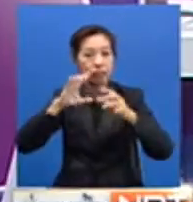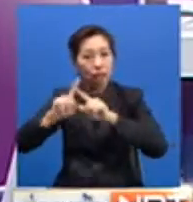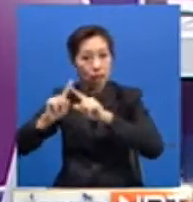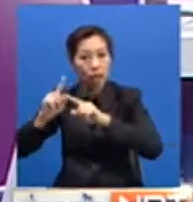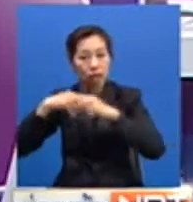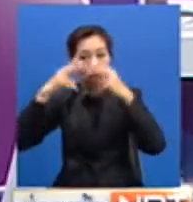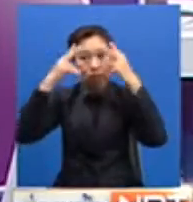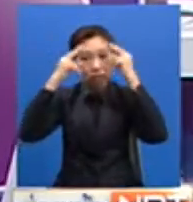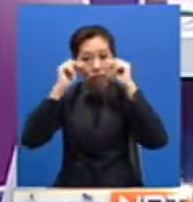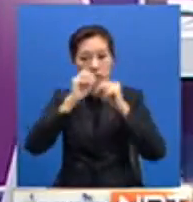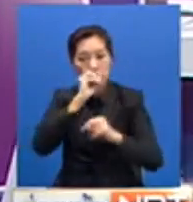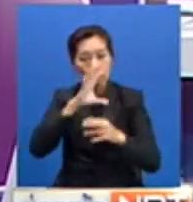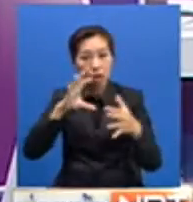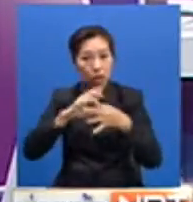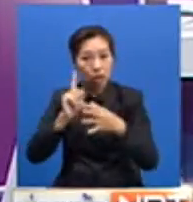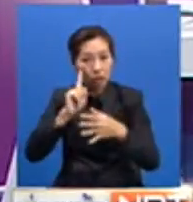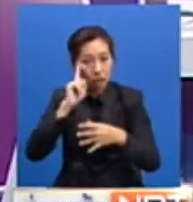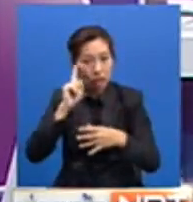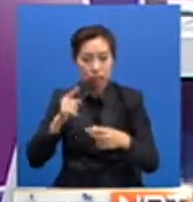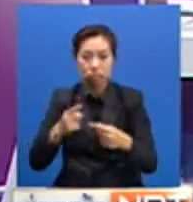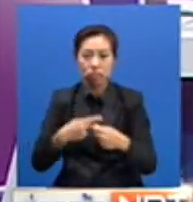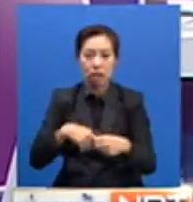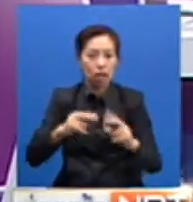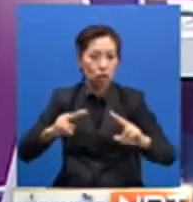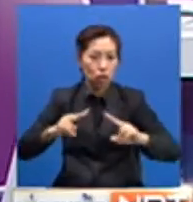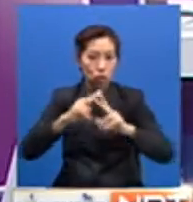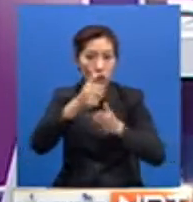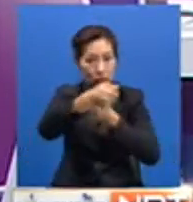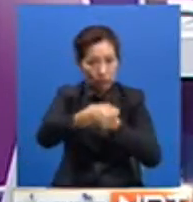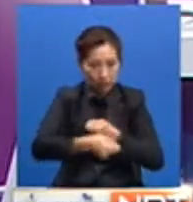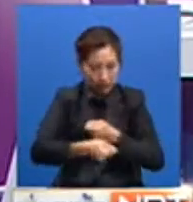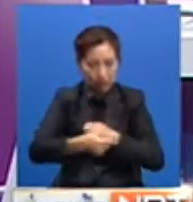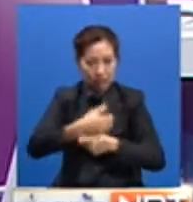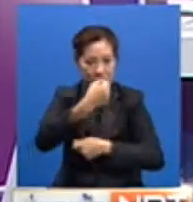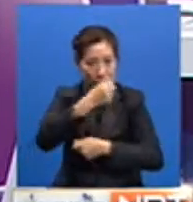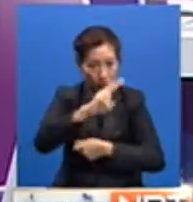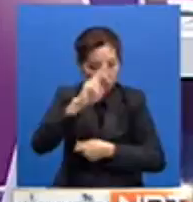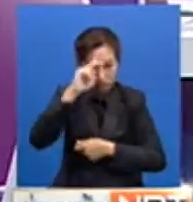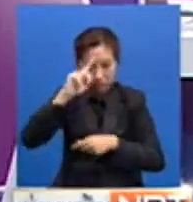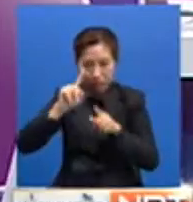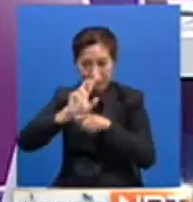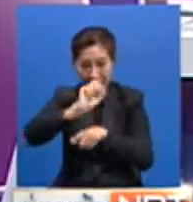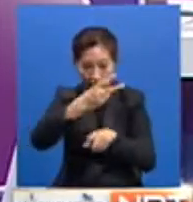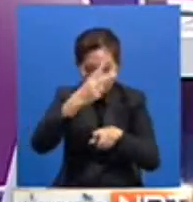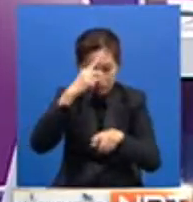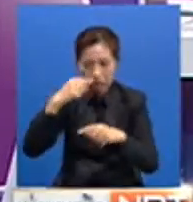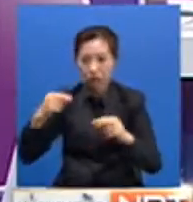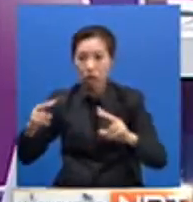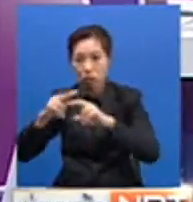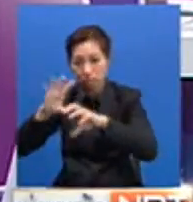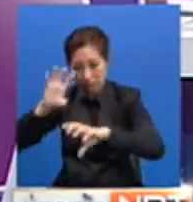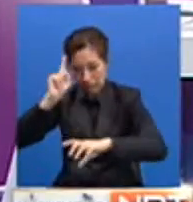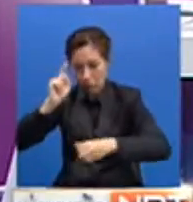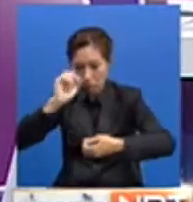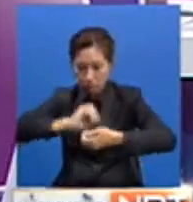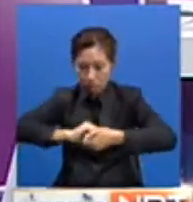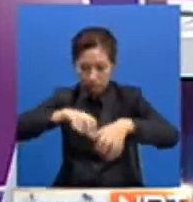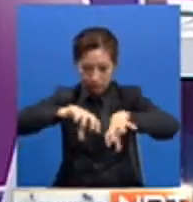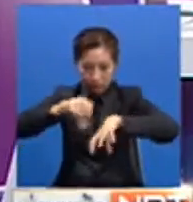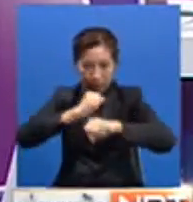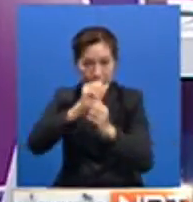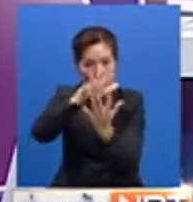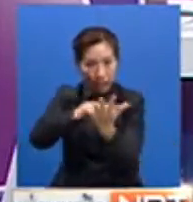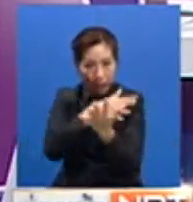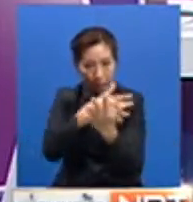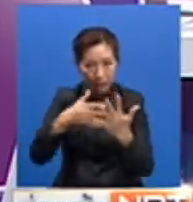เรph downtownกได้สังการให้กระทงกระเศษและสาหกรไปรวมมอกับกระทงมหาไทยจัดทำแผนป้องกันภัยแงขณะที่